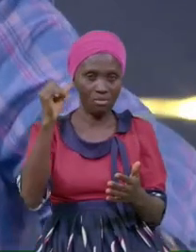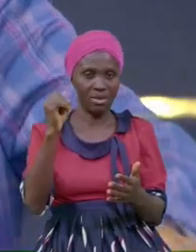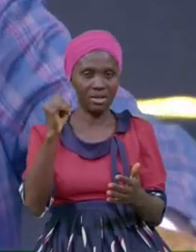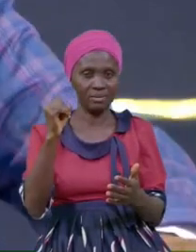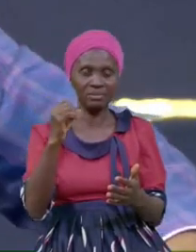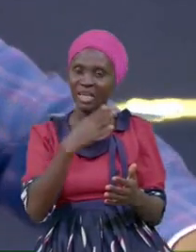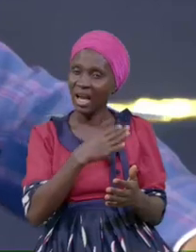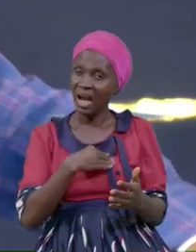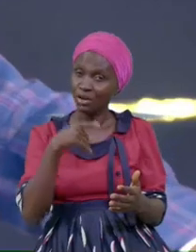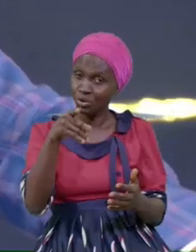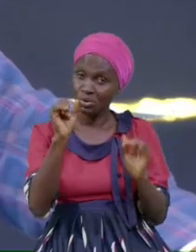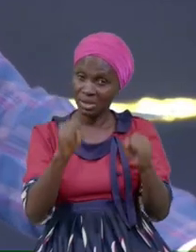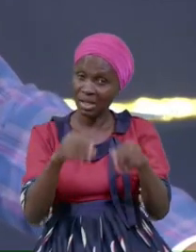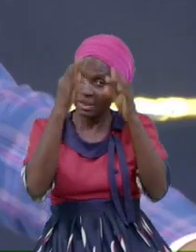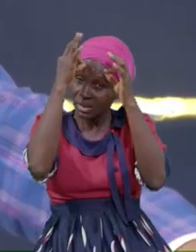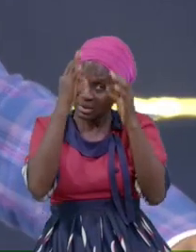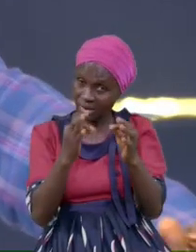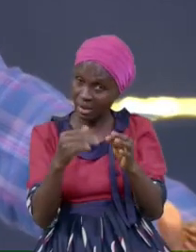cette grâce